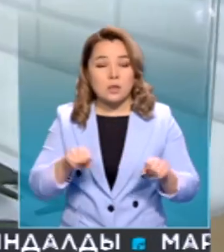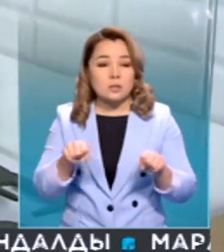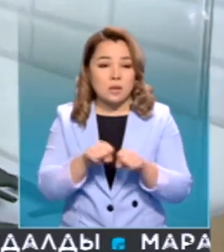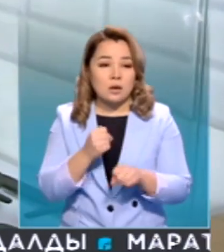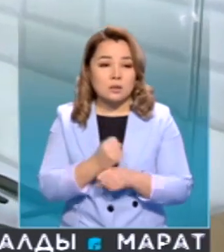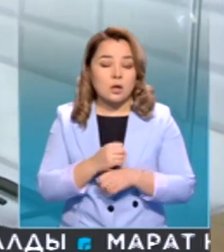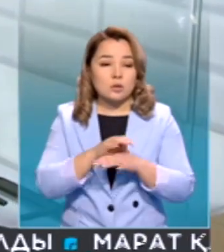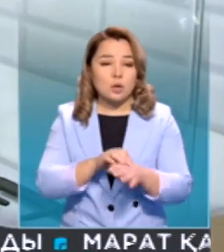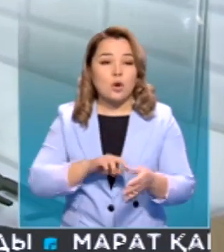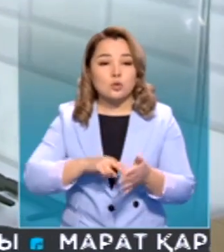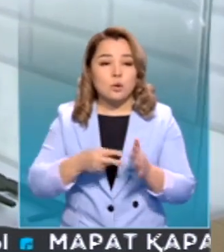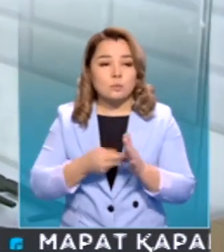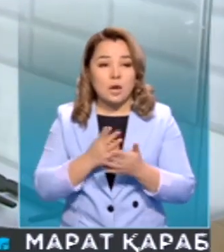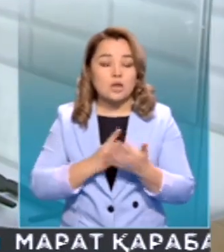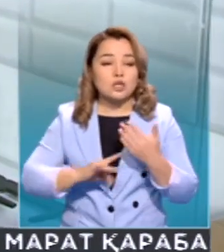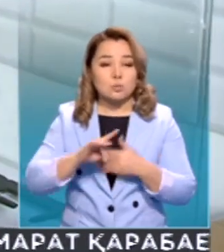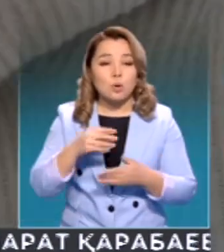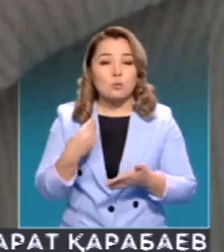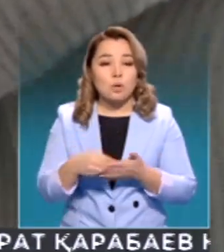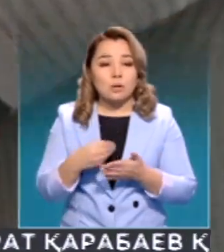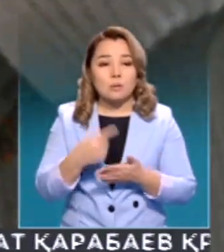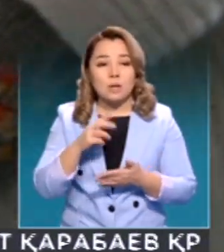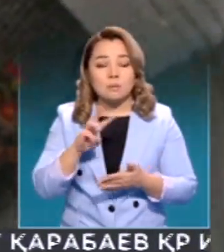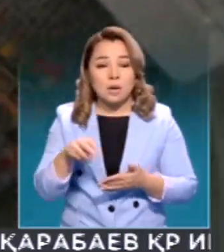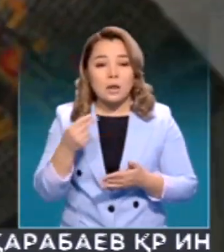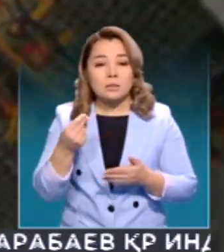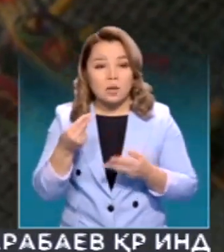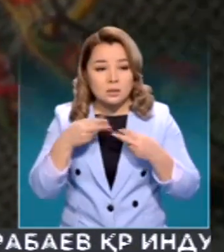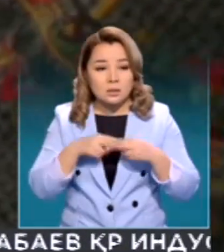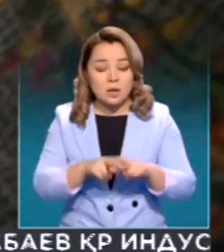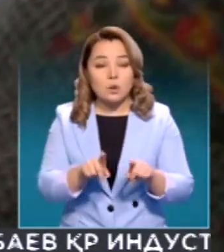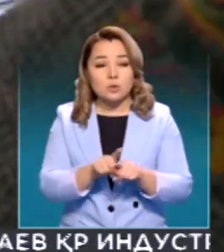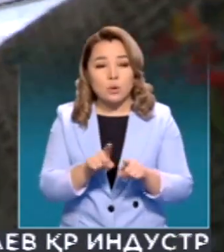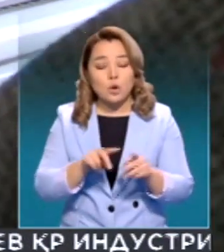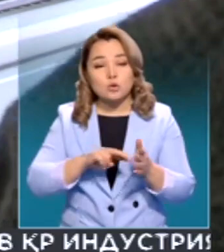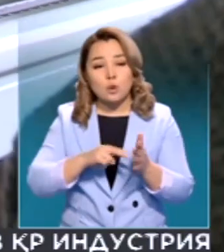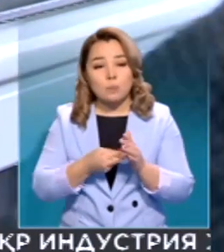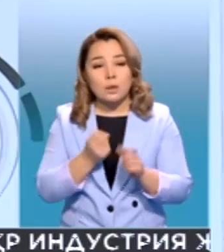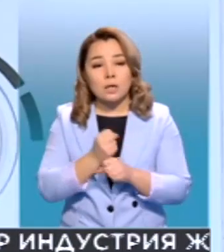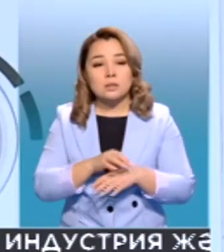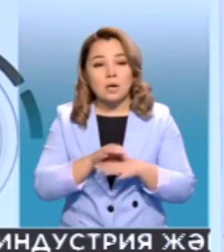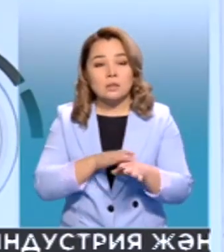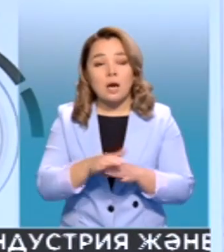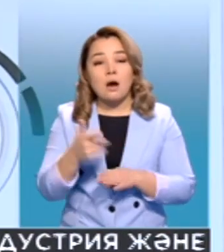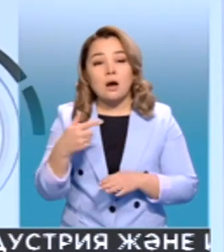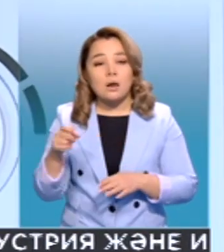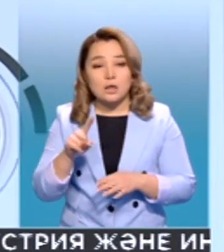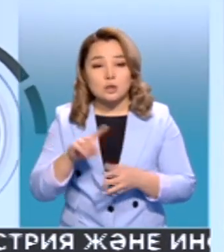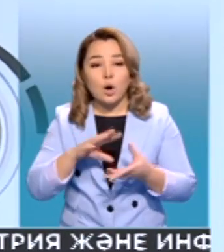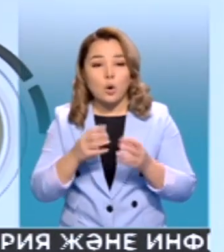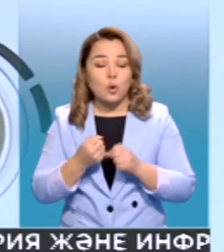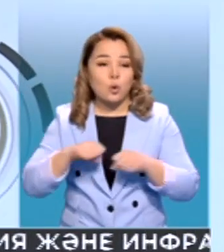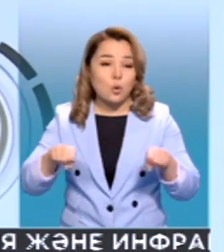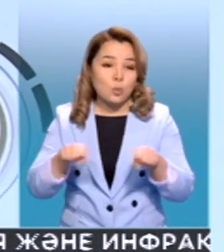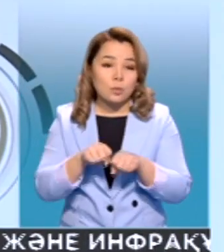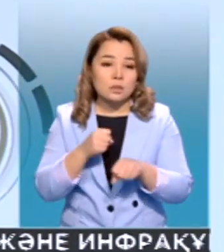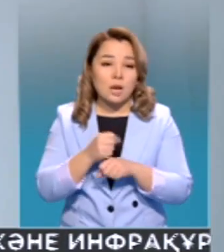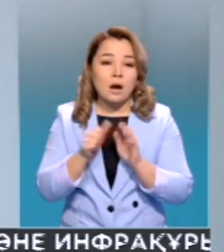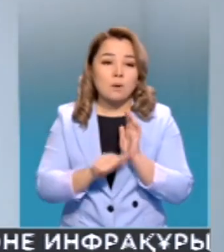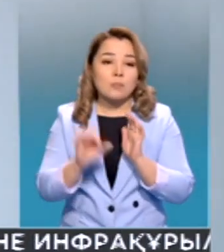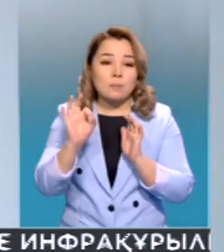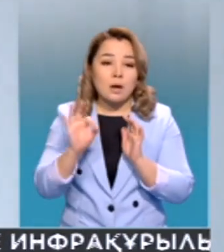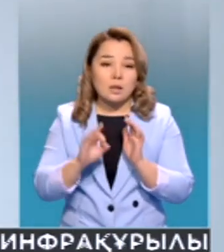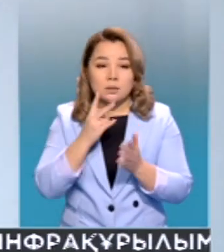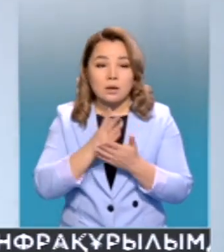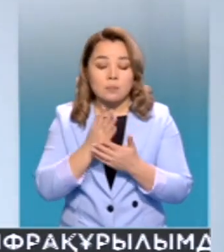жоспарланған. Ол үшін республикалық бюджеттен 1 миллиард теңгеден астам қаржы бөлініп жоба жасалды. Қазір газ құбырының 60% тартылып тұр.